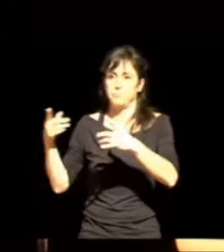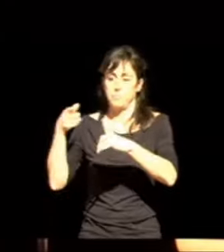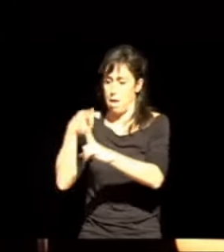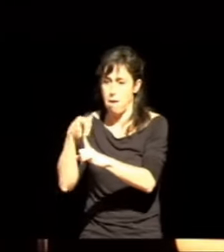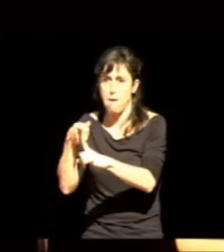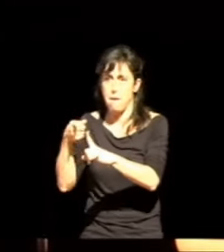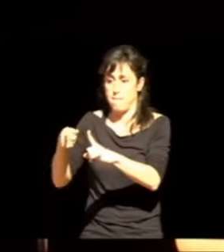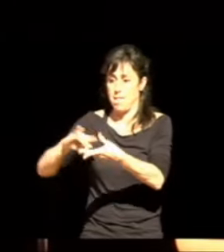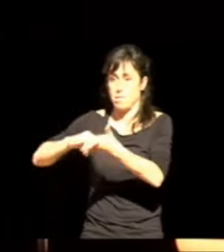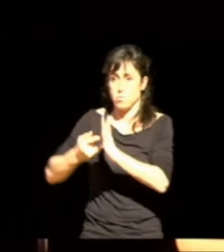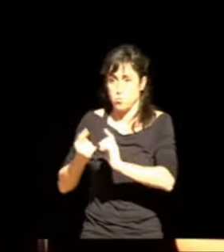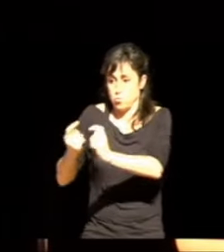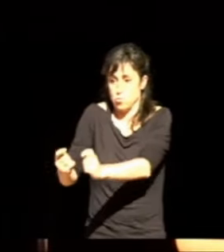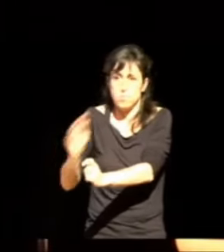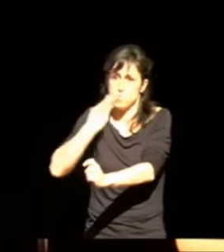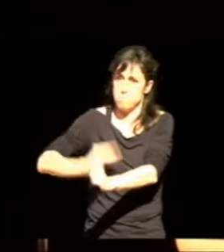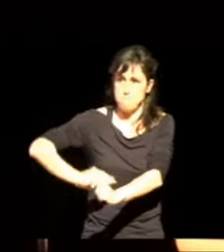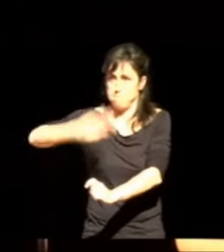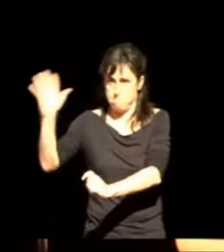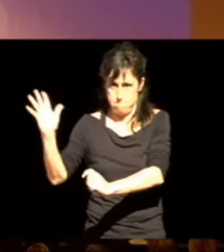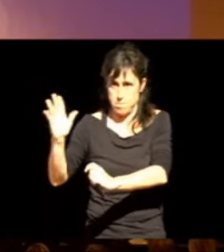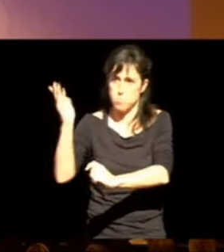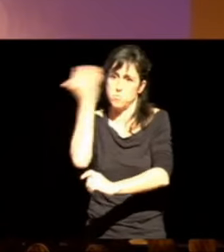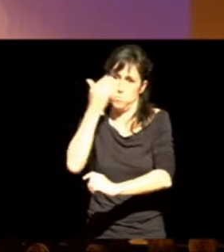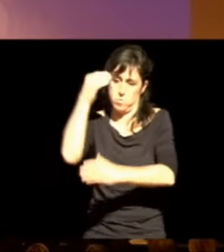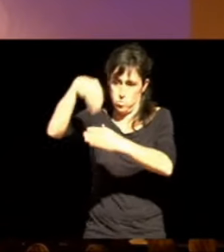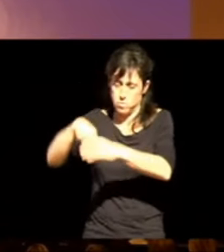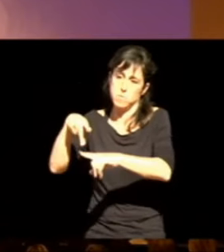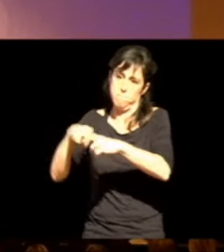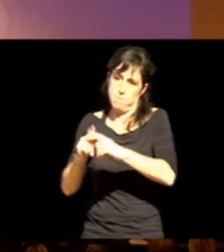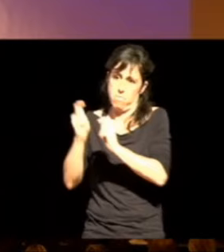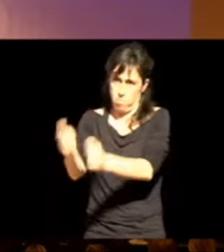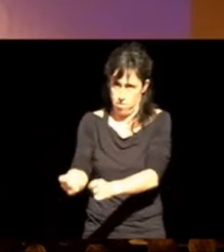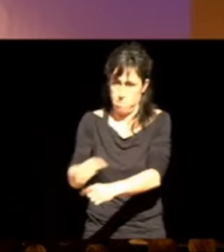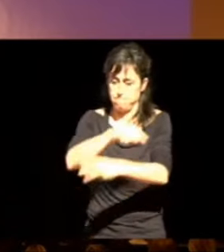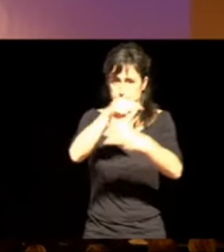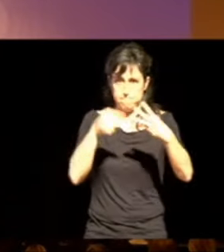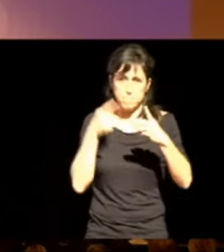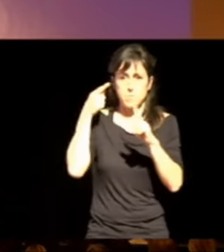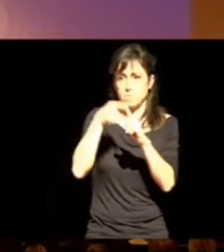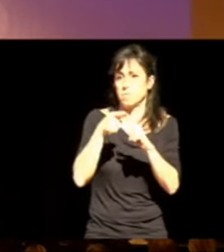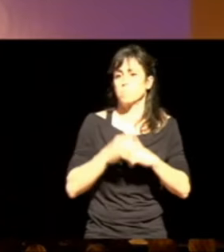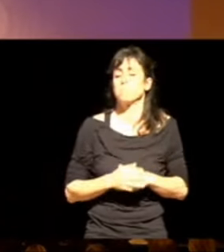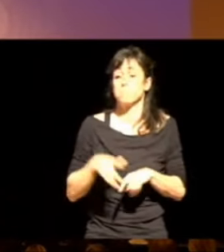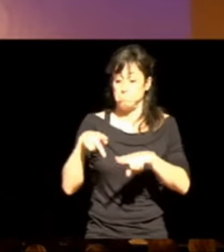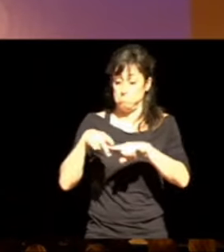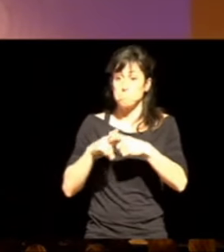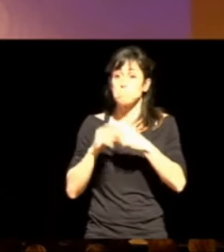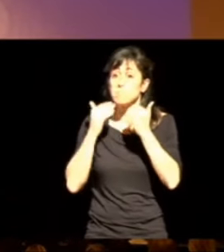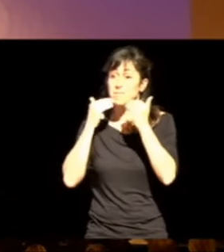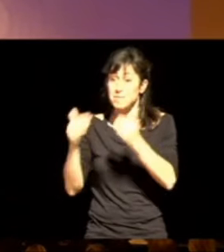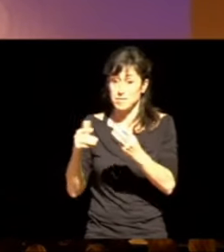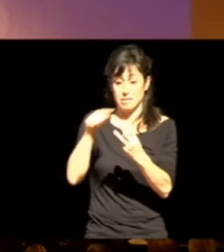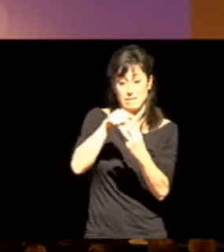dira helburu nagusiak, bai? Eta erramienta edo tresna honek informazio emango digu